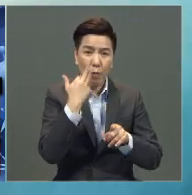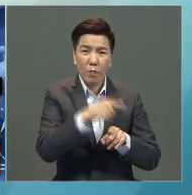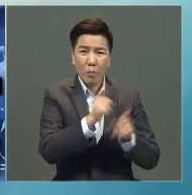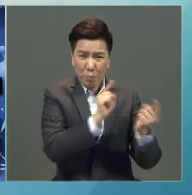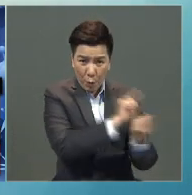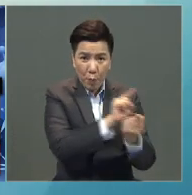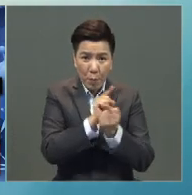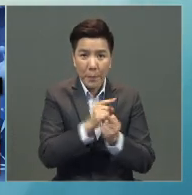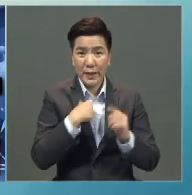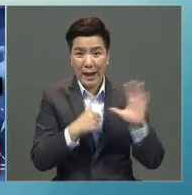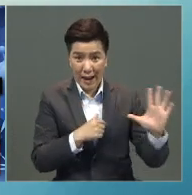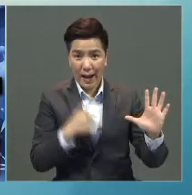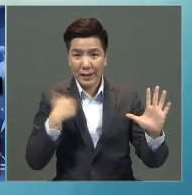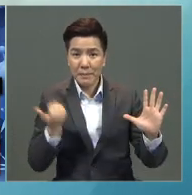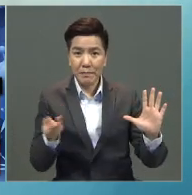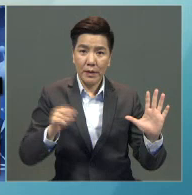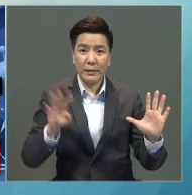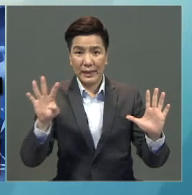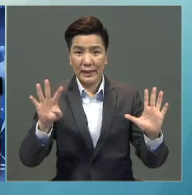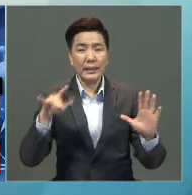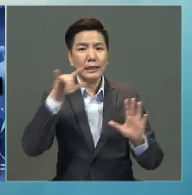กรกฎาคมเที่ยวบินเดียวกันกับผู้ป่วยที่ยืนยันไปก่อนหน้านี้5รายนะครับแล้วก็เข้าพักเสร็จก็ทันทีนที่ชลบุรี